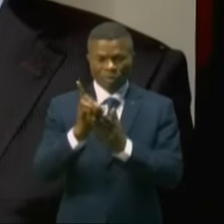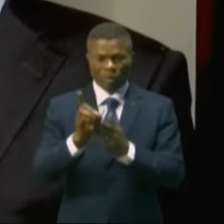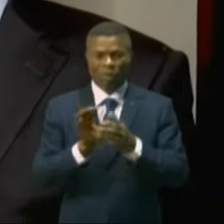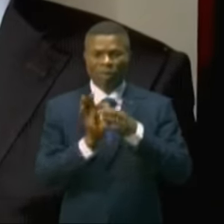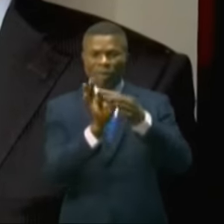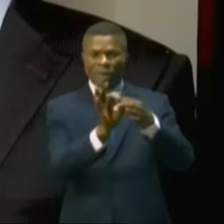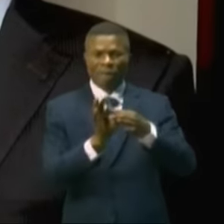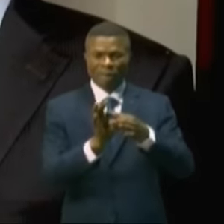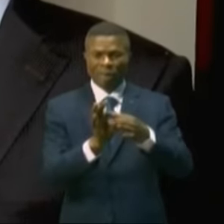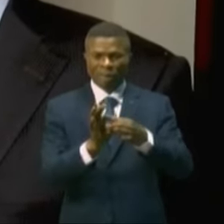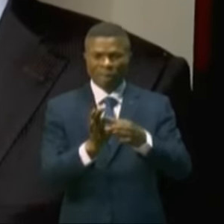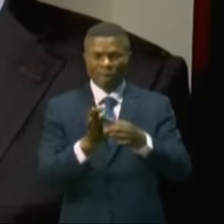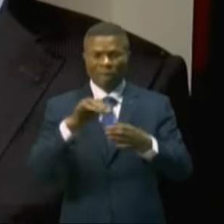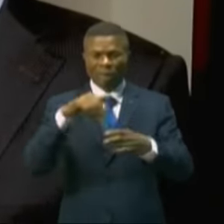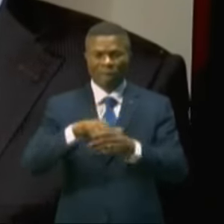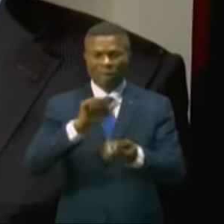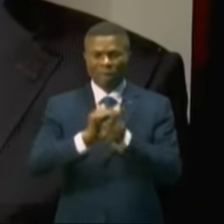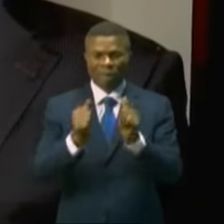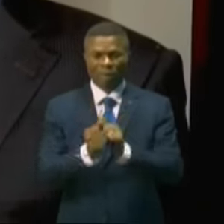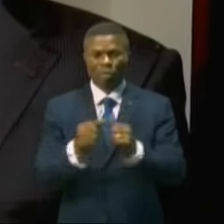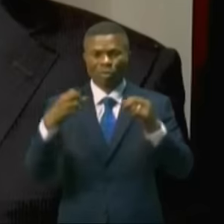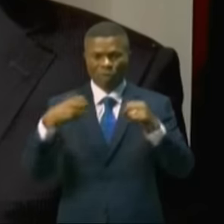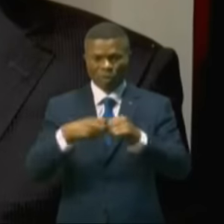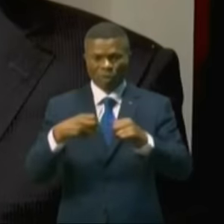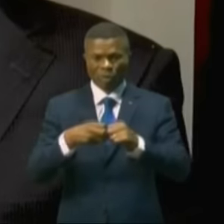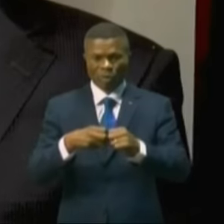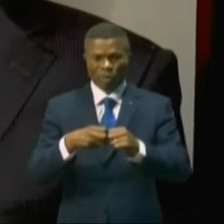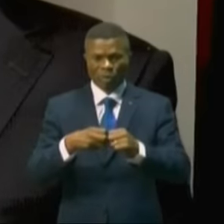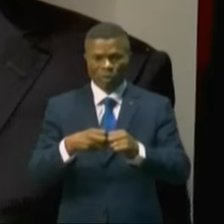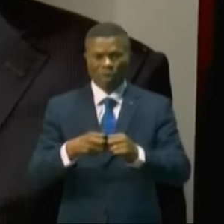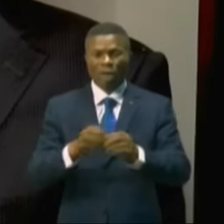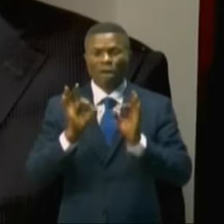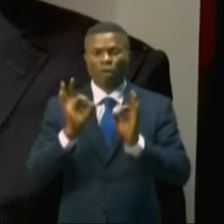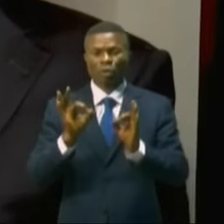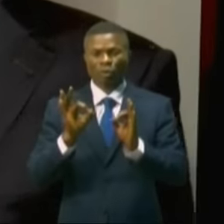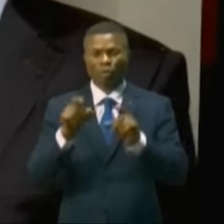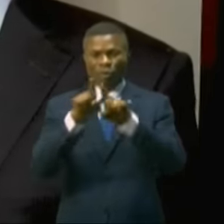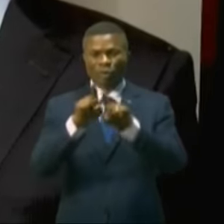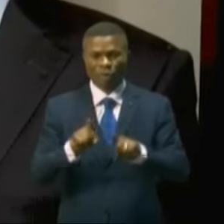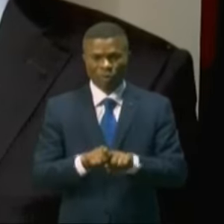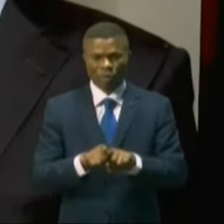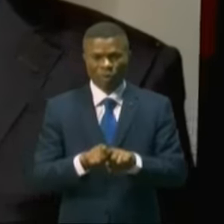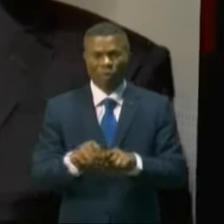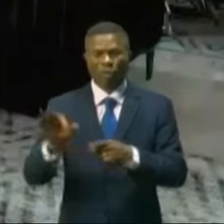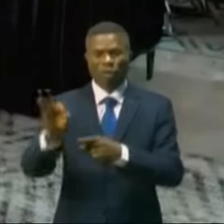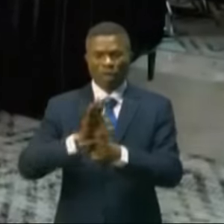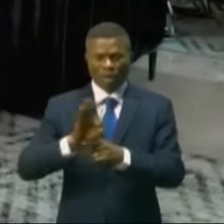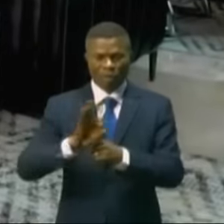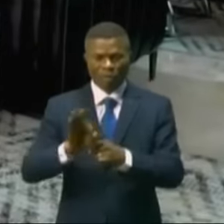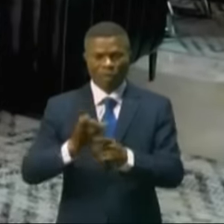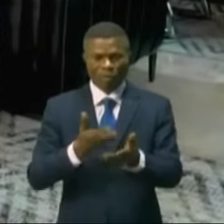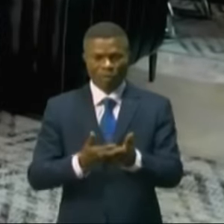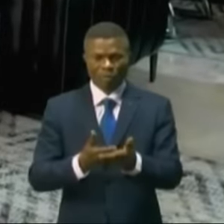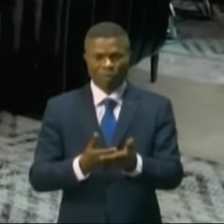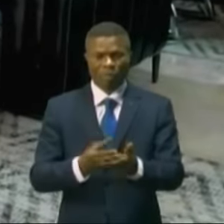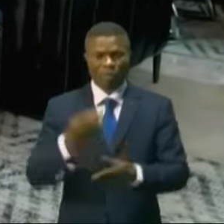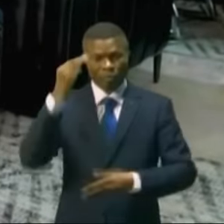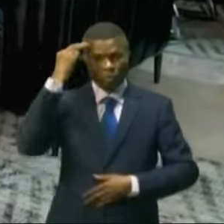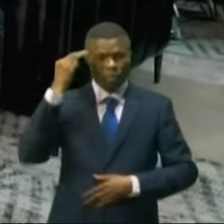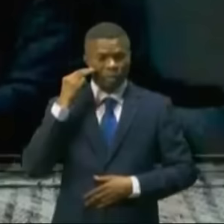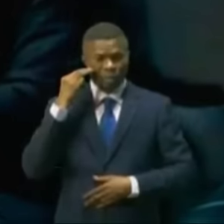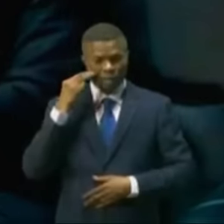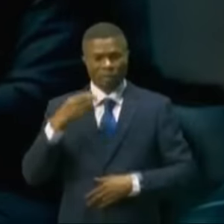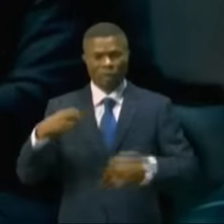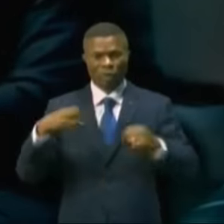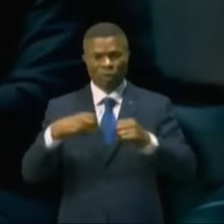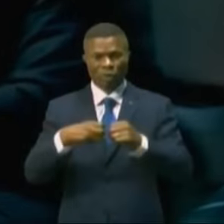coopération dans le domaine de l'énergie renouvelable et enfin la formation. Les patrons de l'énergie, le